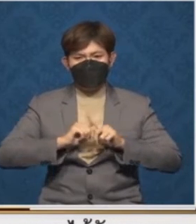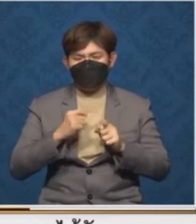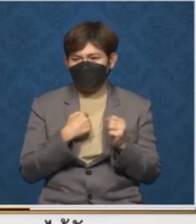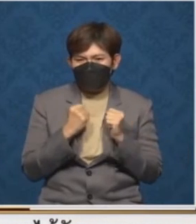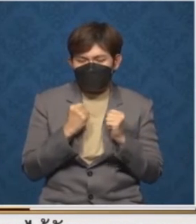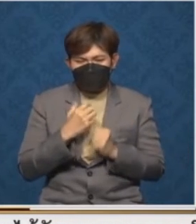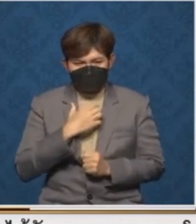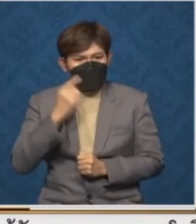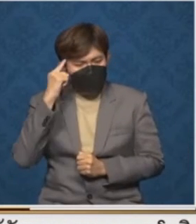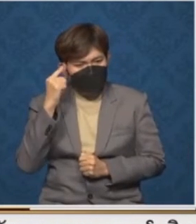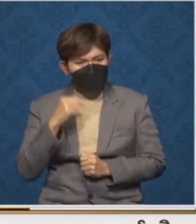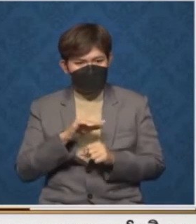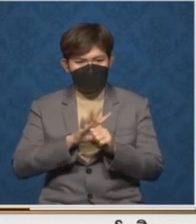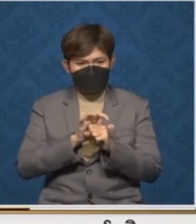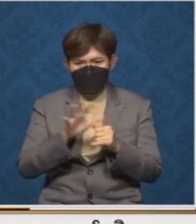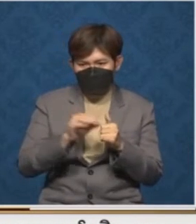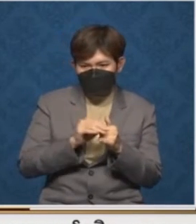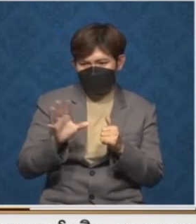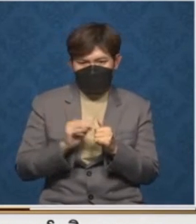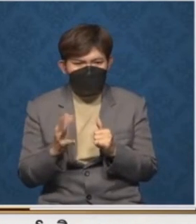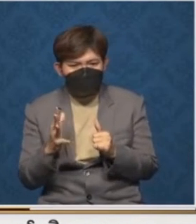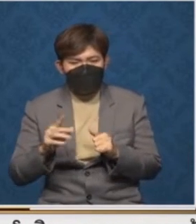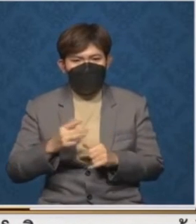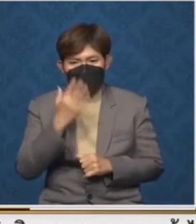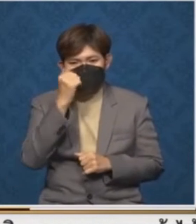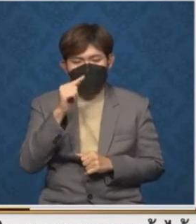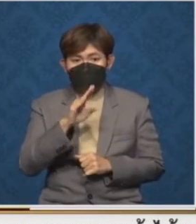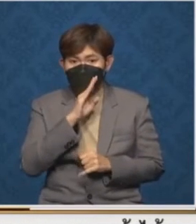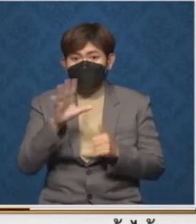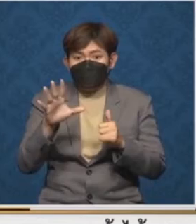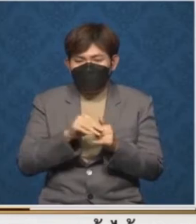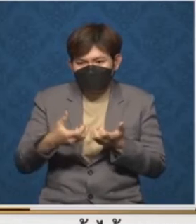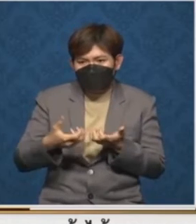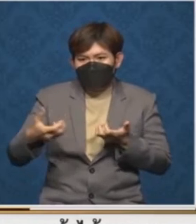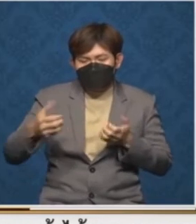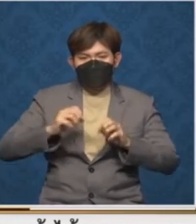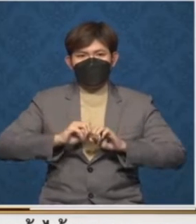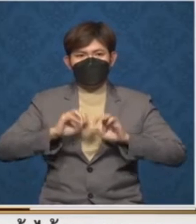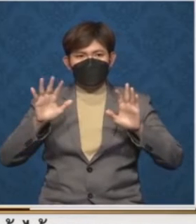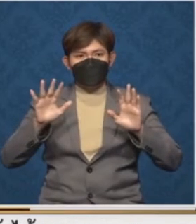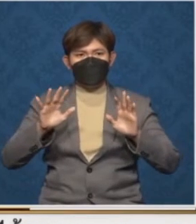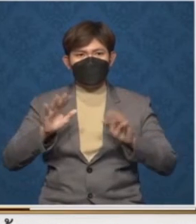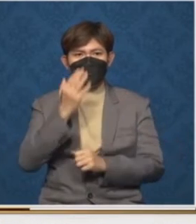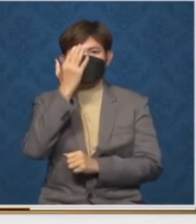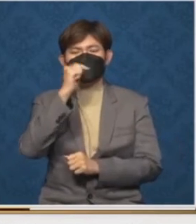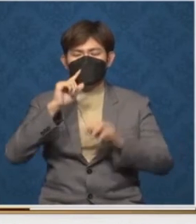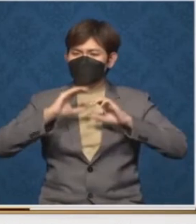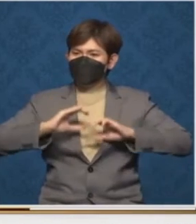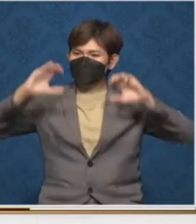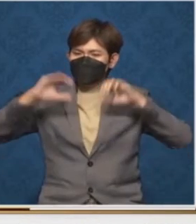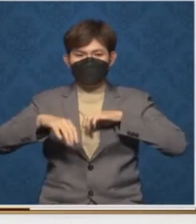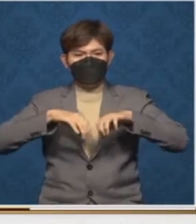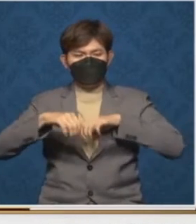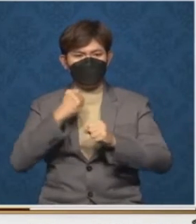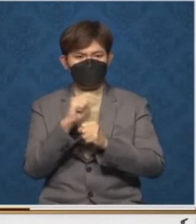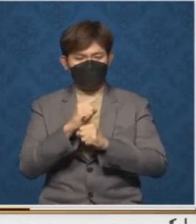Addictเขาเขียนว่าเจ้านัทที่สาสุขเดินตรวจ ATK ให้ประชาช